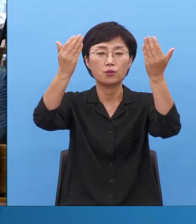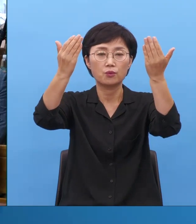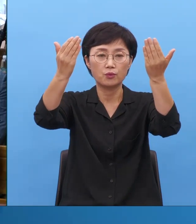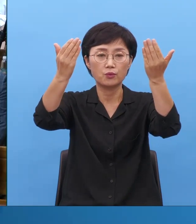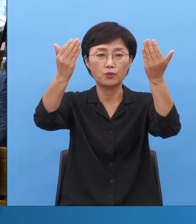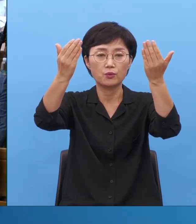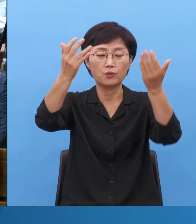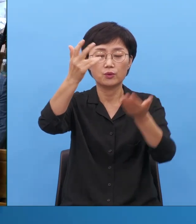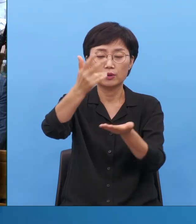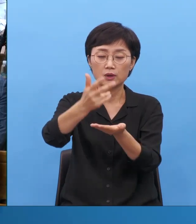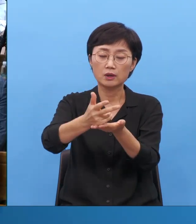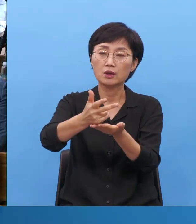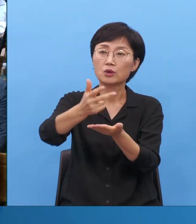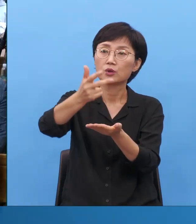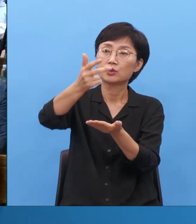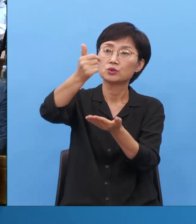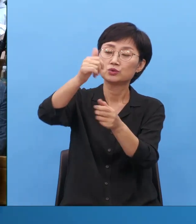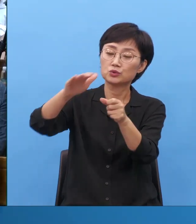찬송하겠네.